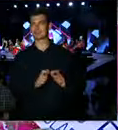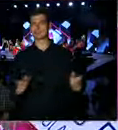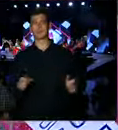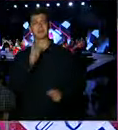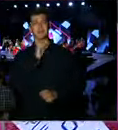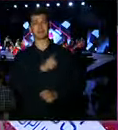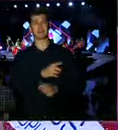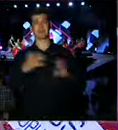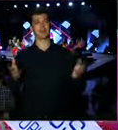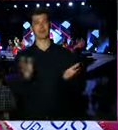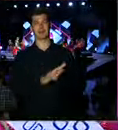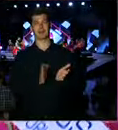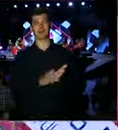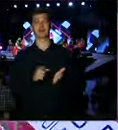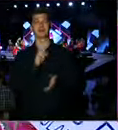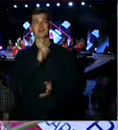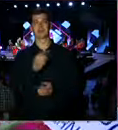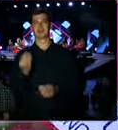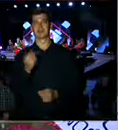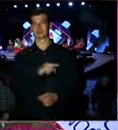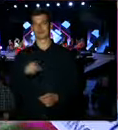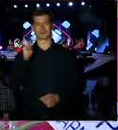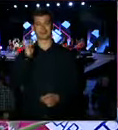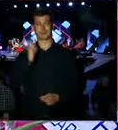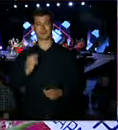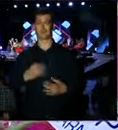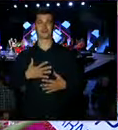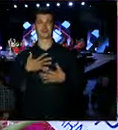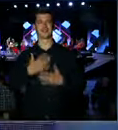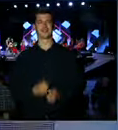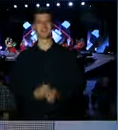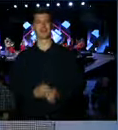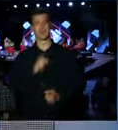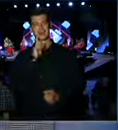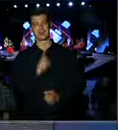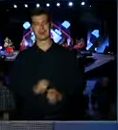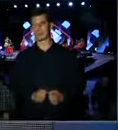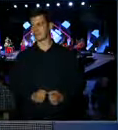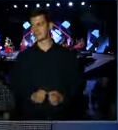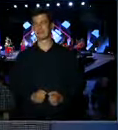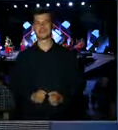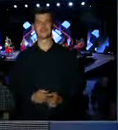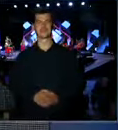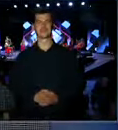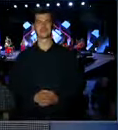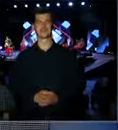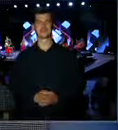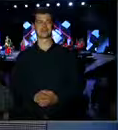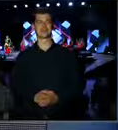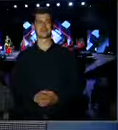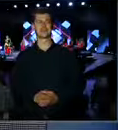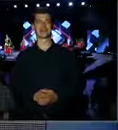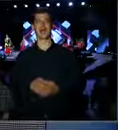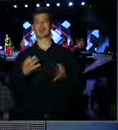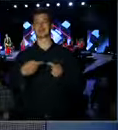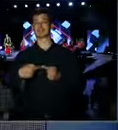Wielkie brawa dla wspaniałych naszych dziewczyn, wzruszonych. Ach! A przed